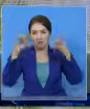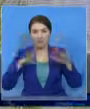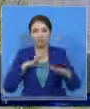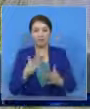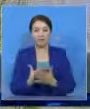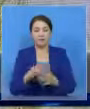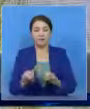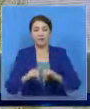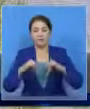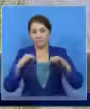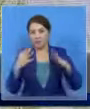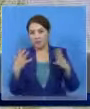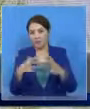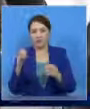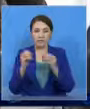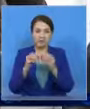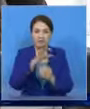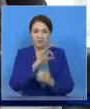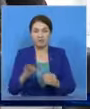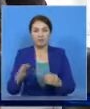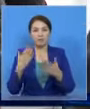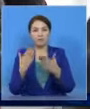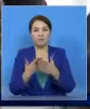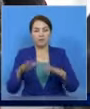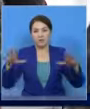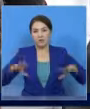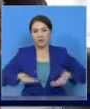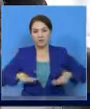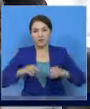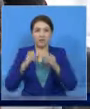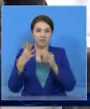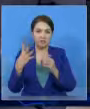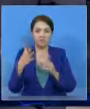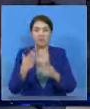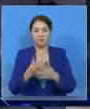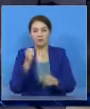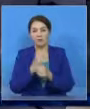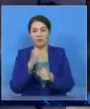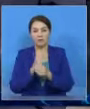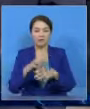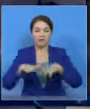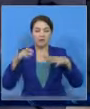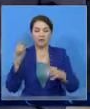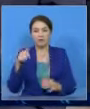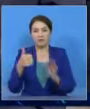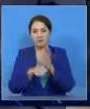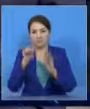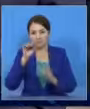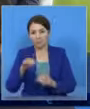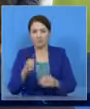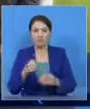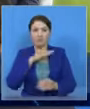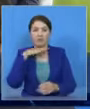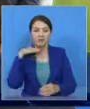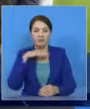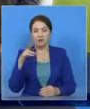рогатого скота увеличилось почти на 10%, лошадей на 14%. Произведено более 106 тысяч тонн